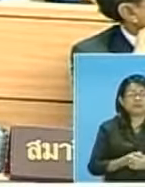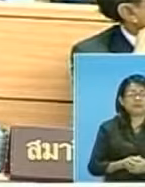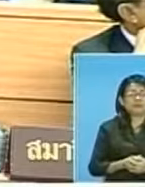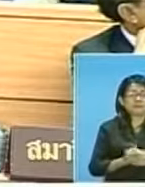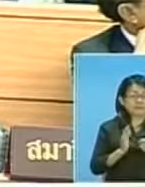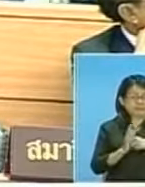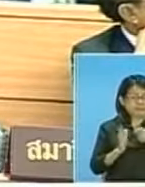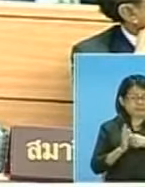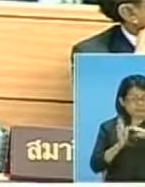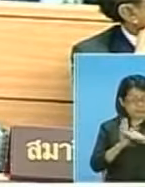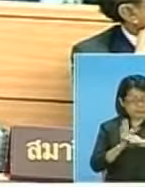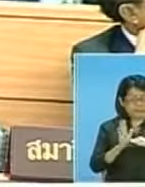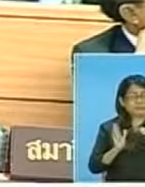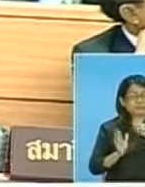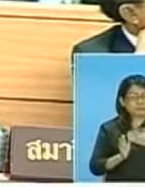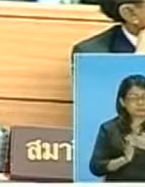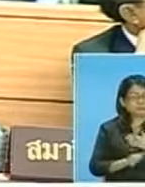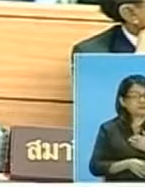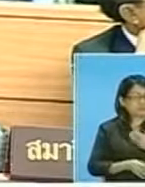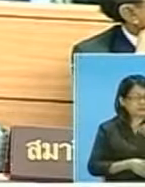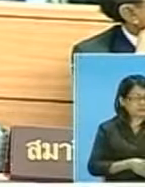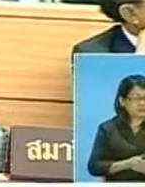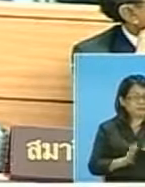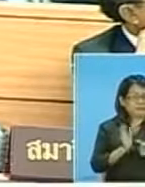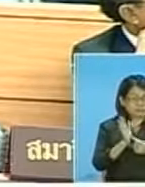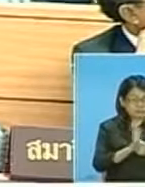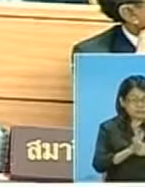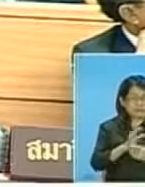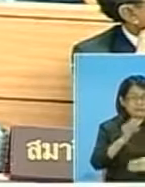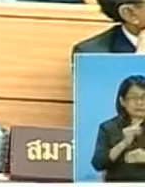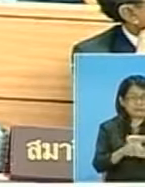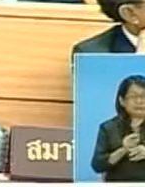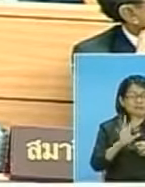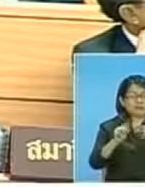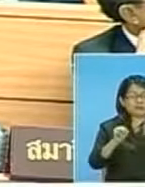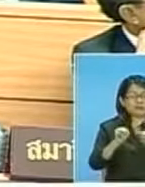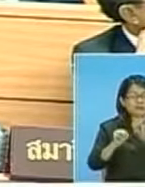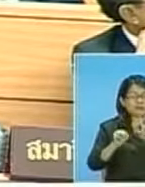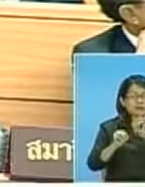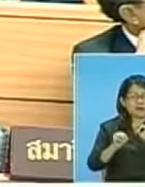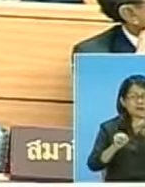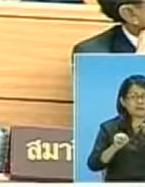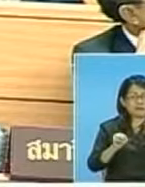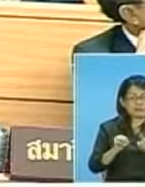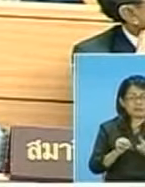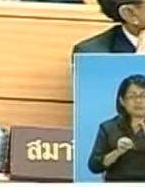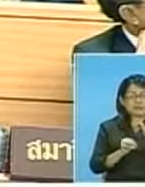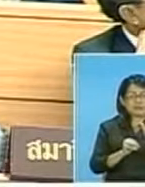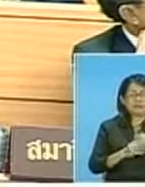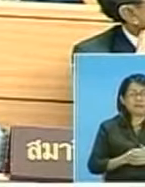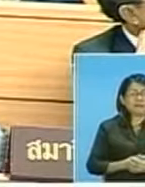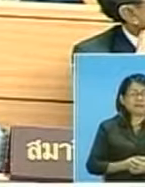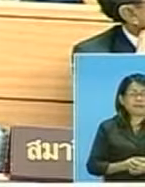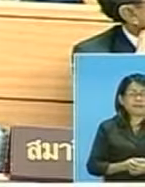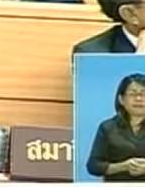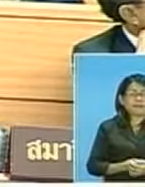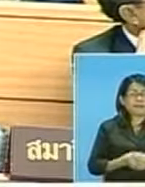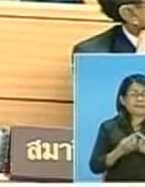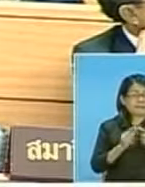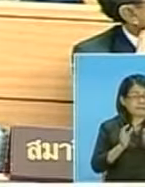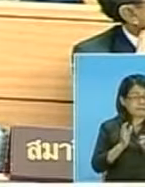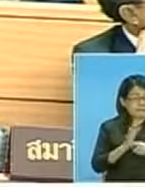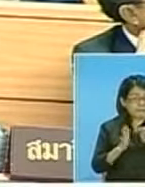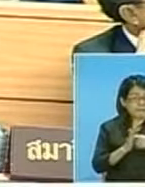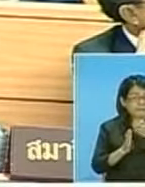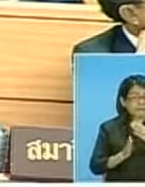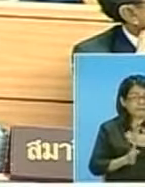งได้ขอสงวนคำแปรยติไว้ในมาตรานี้นะครับซึ่งเหตุผลนั้น